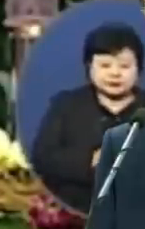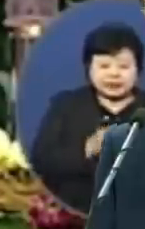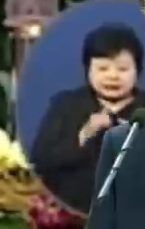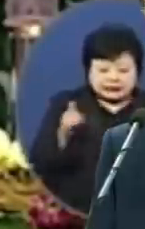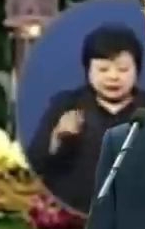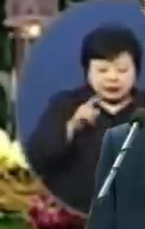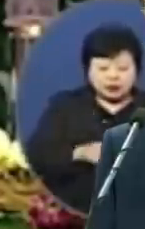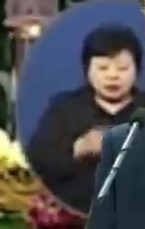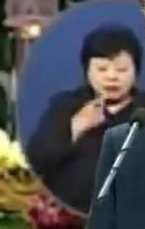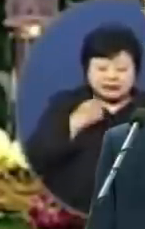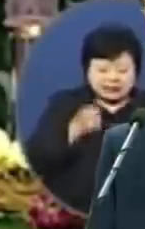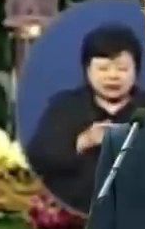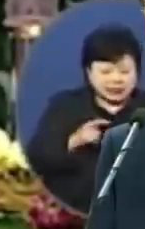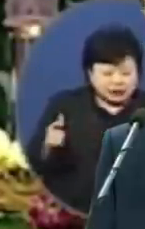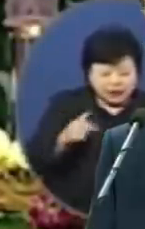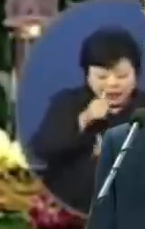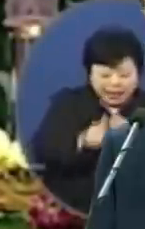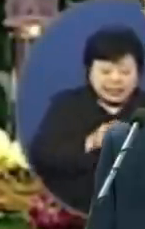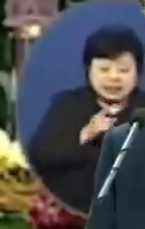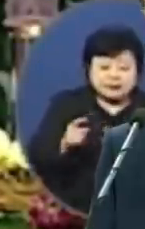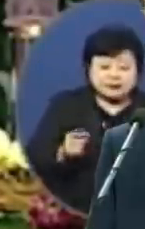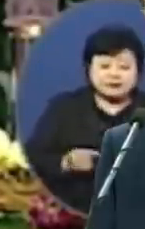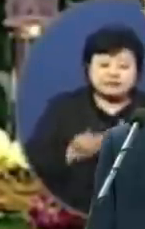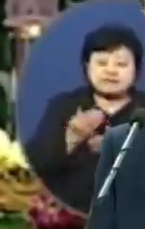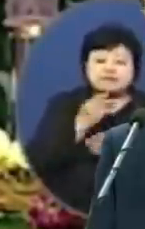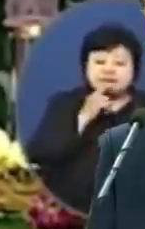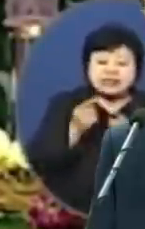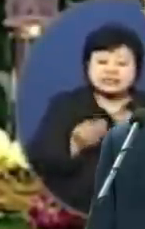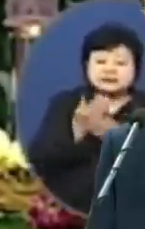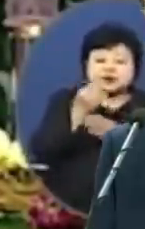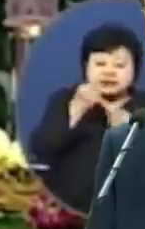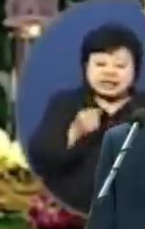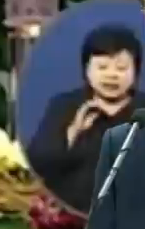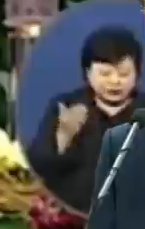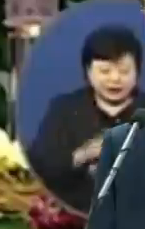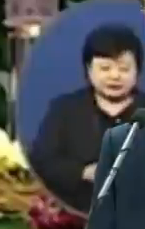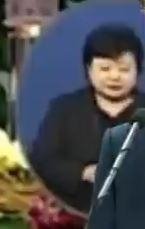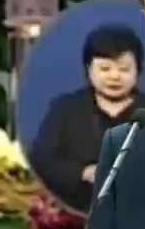사람이 떡으로만 살 것이 아니요 하나님의 입에 나오는 말씀으로 살 것이니라.